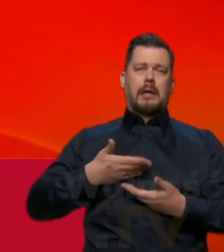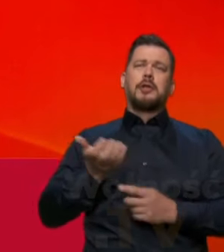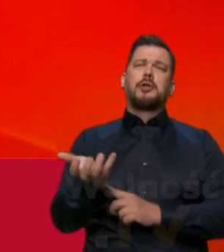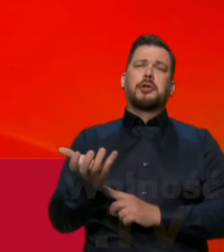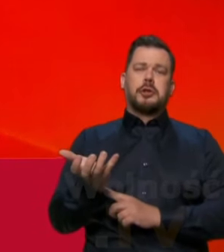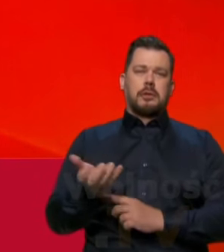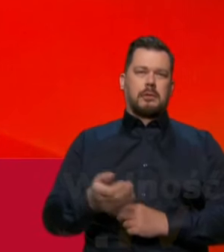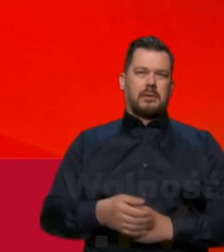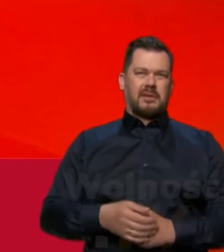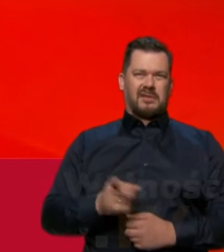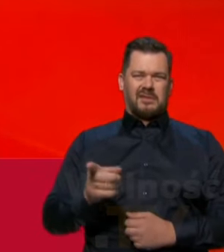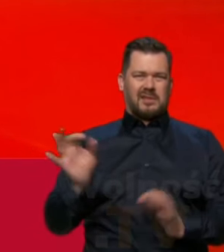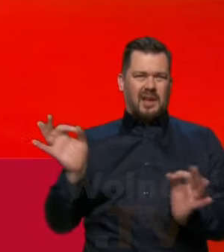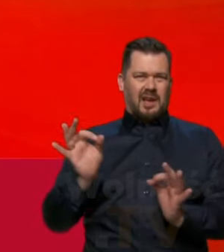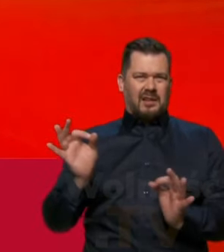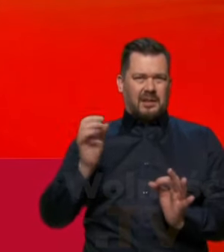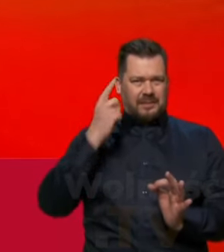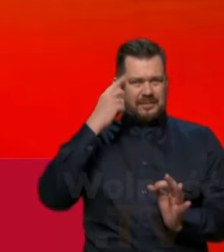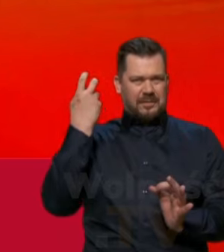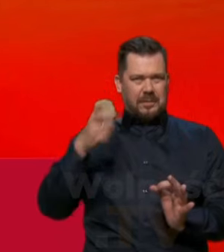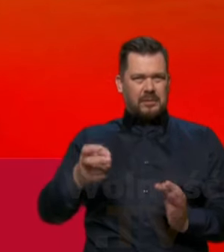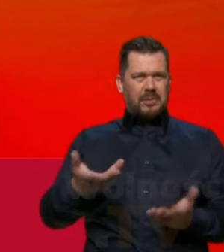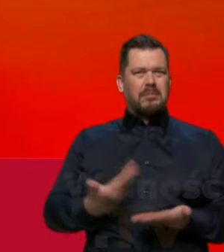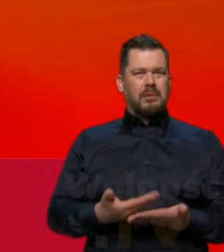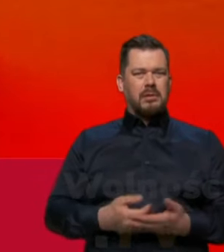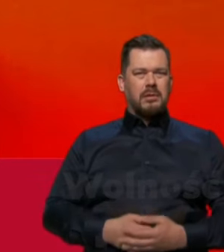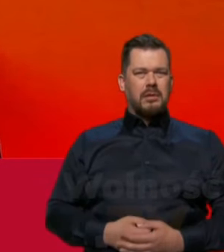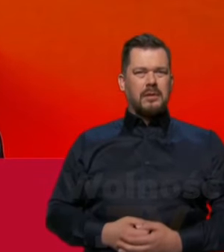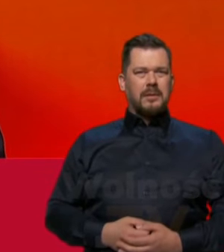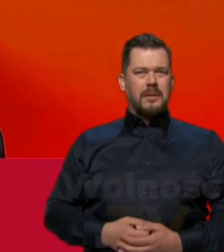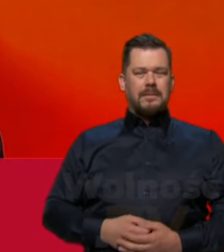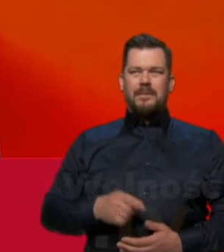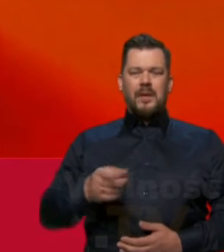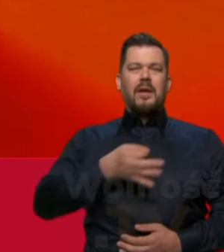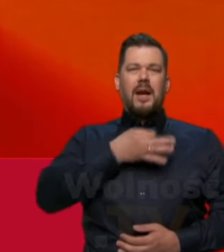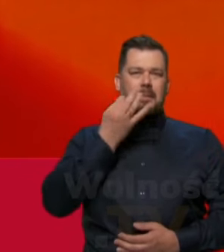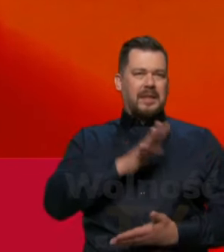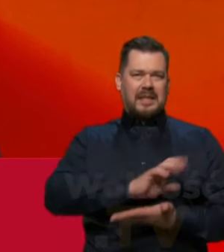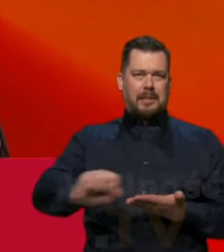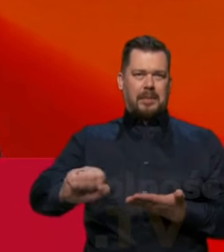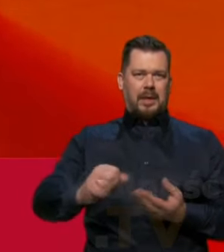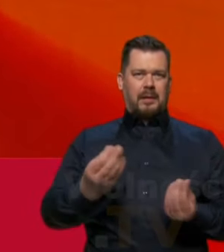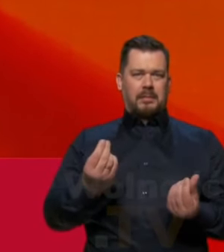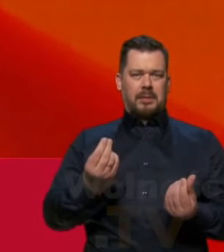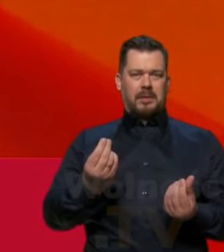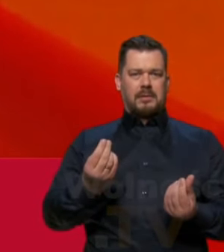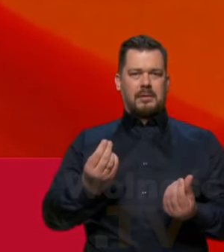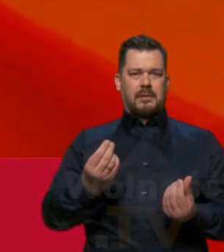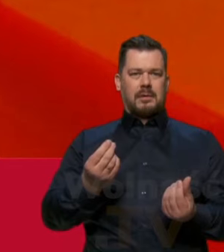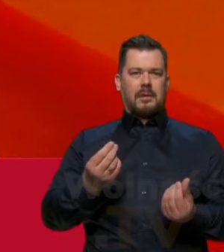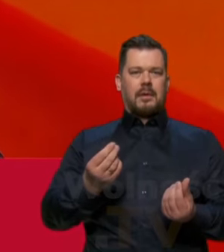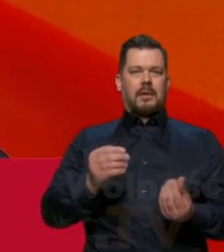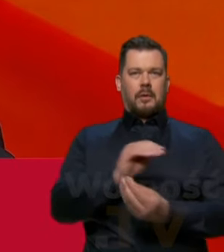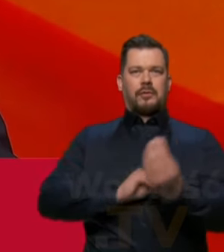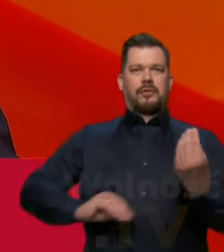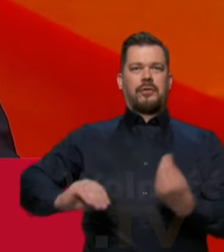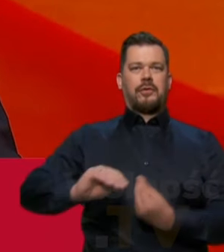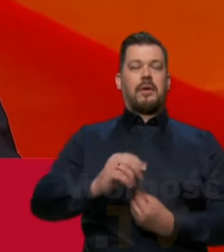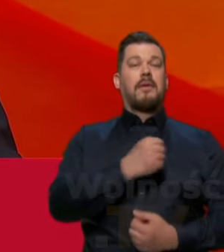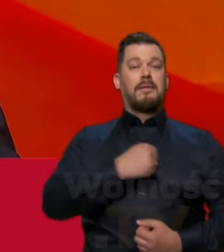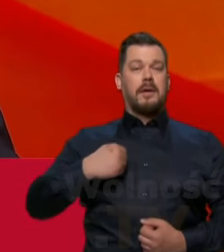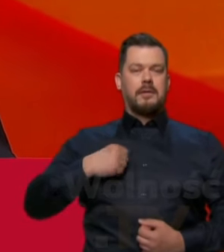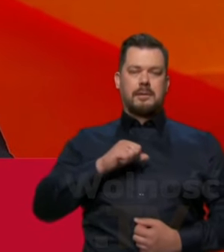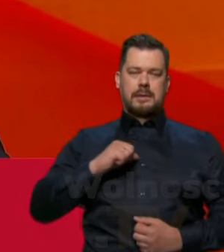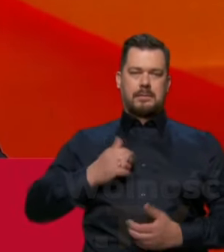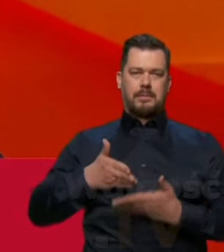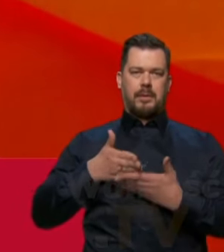i prosić. To jest skandaliczne. Prościej jest po prostu nie zabierać Warszawie Janosikowego i nie dawać dotacji. Wtedy Warszawa sobie